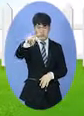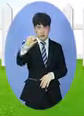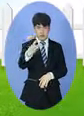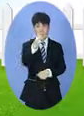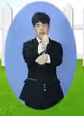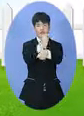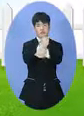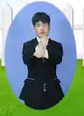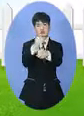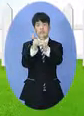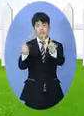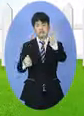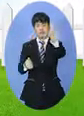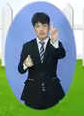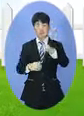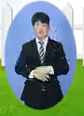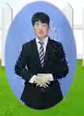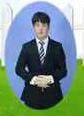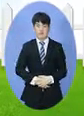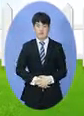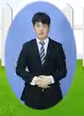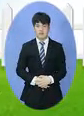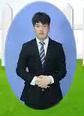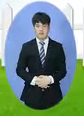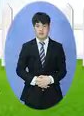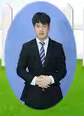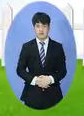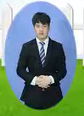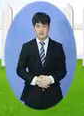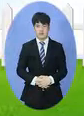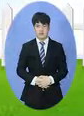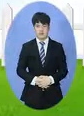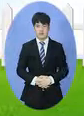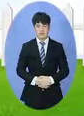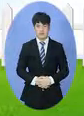주식회사 푸른솔에서 사무보조원 1명을 모집합니다.